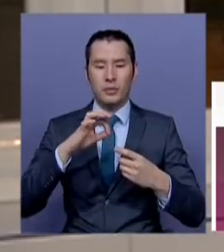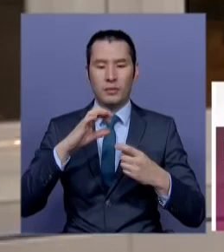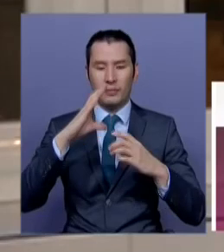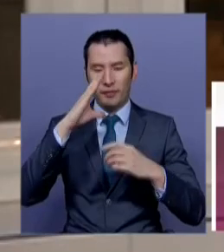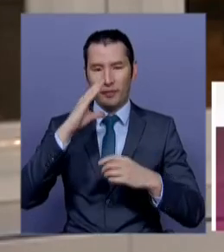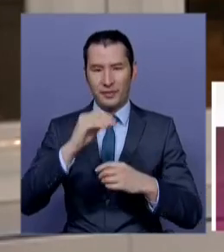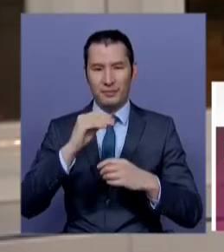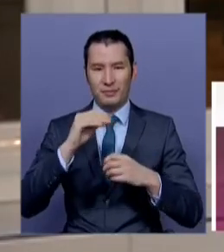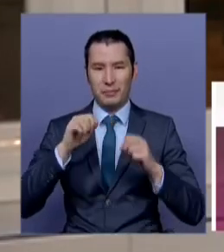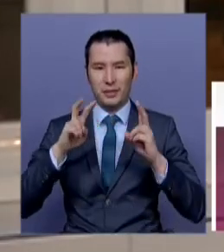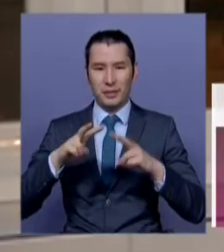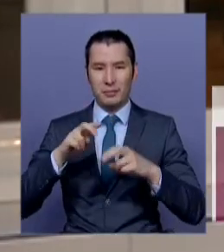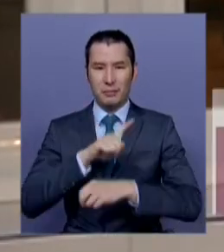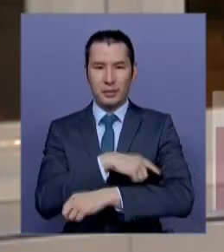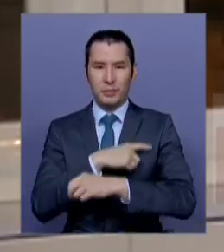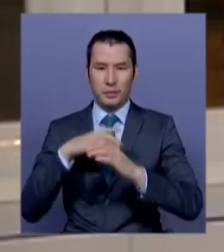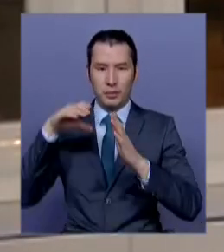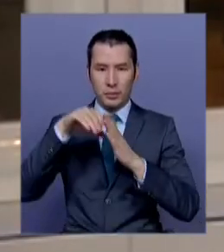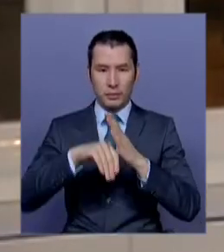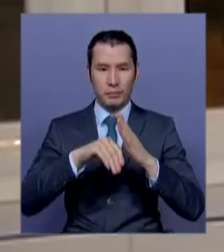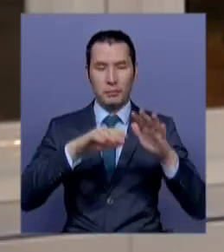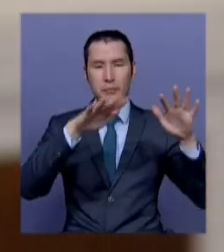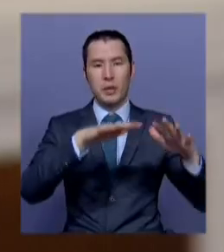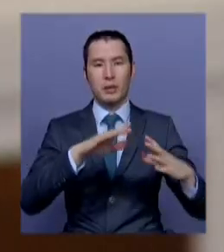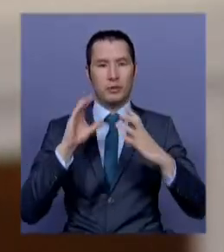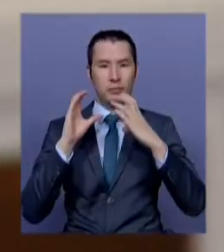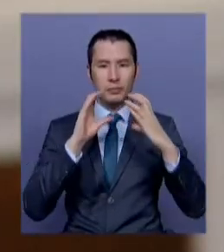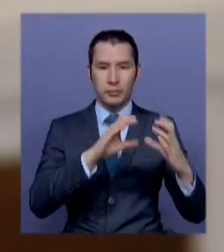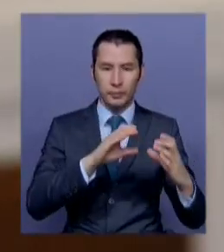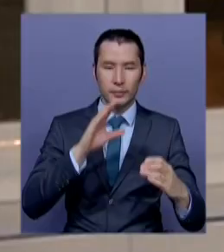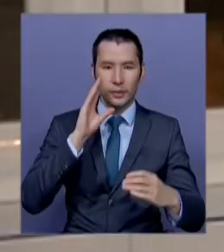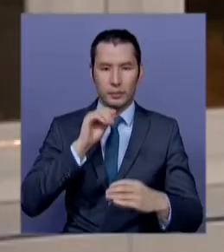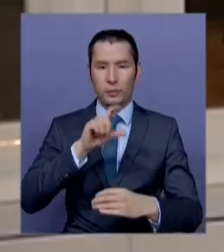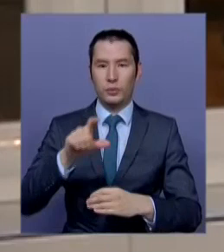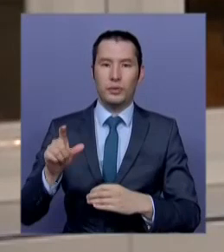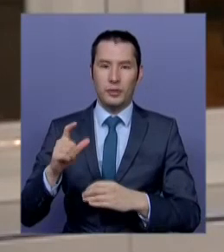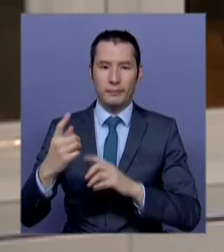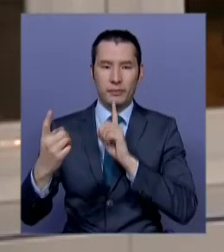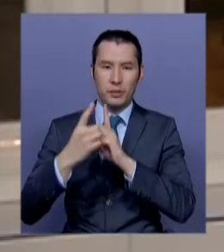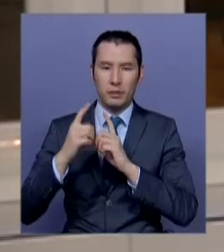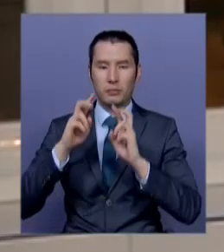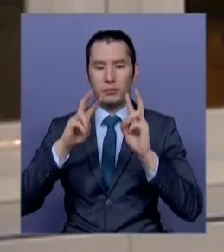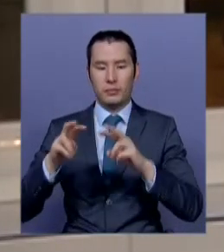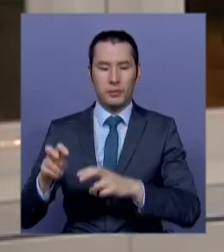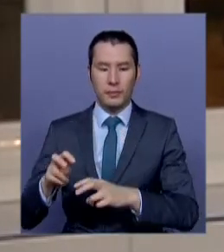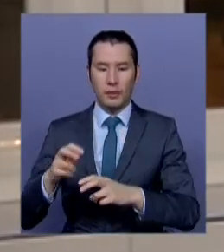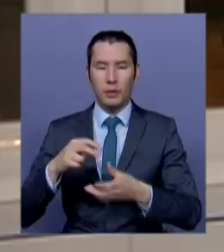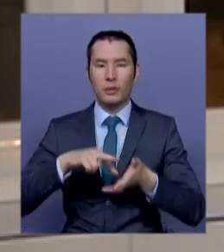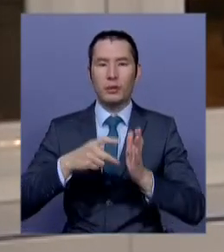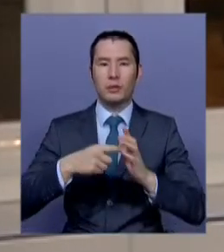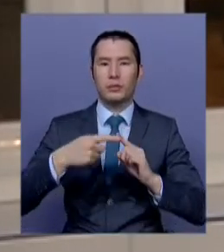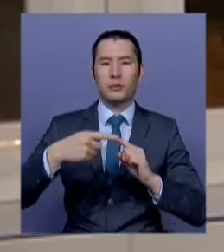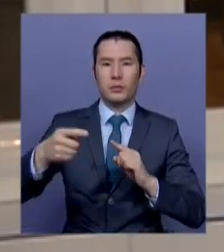қазір құрылыс жақсы деп жатыр. Өнеркәсіп өзі тоқтатқан жоқ деген. Соған байланысты енді алдындағы жоспарлар,